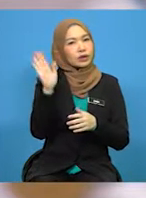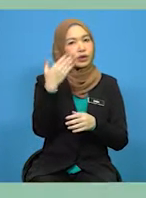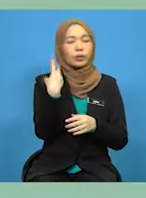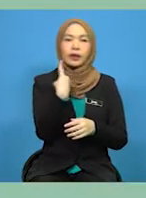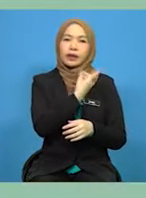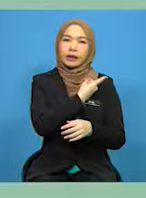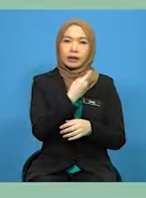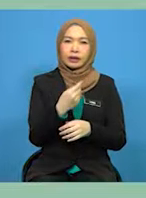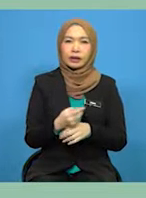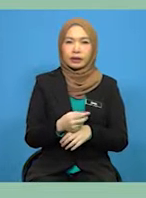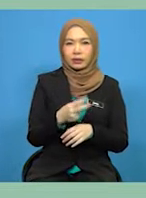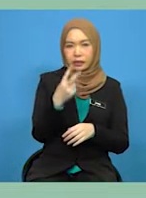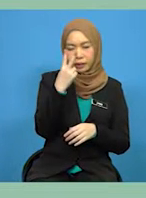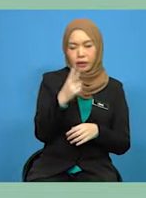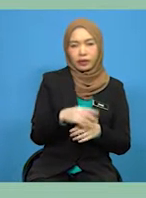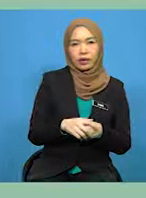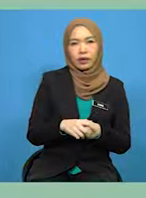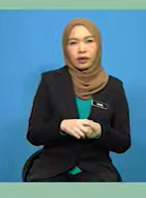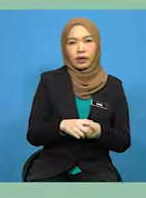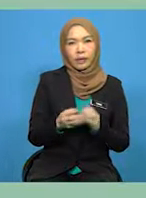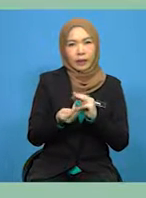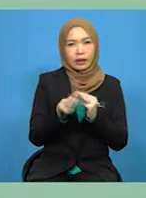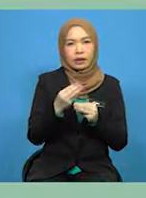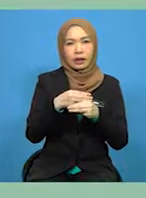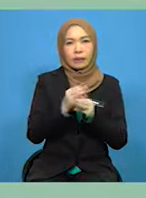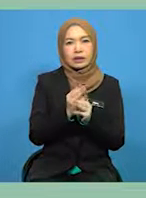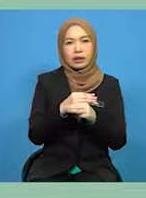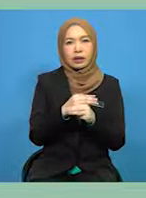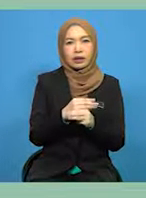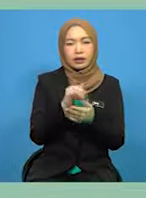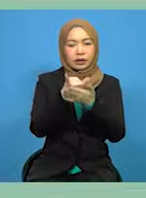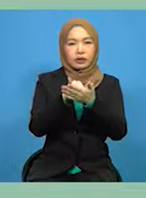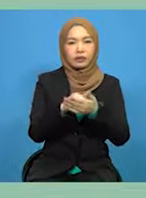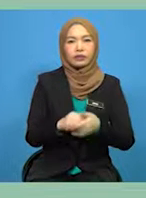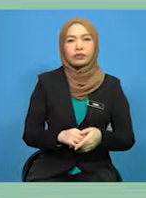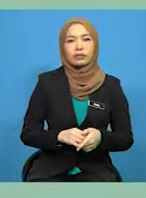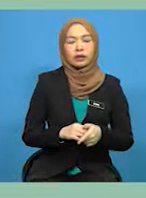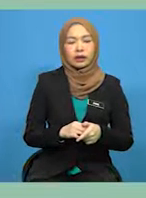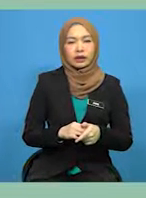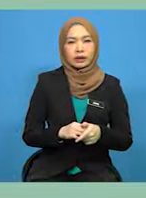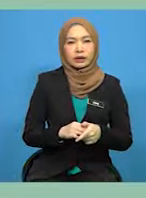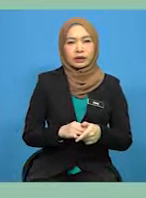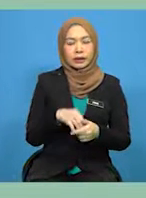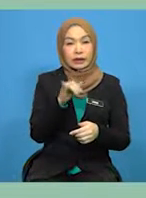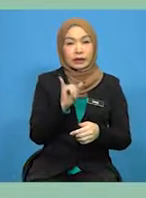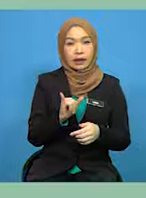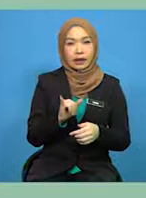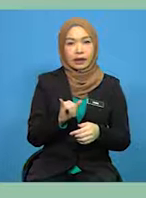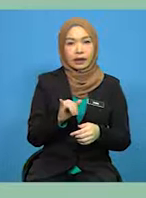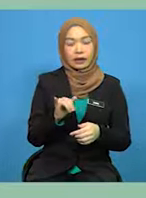kita lihat masalah yang ke-10 yang merupakan masalah yang